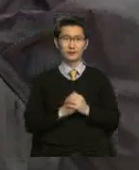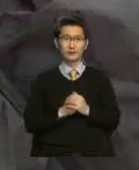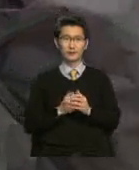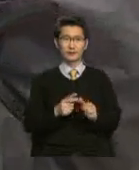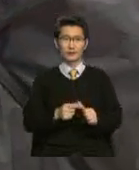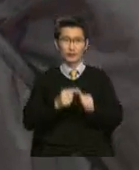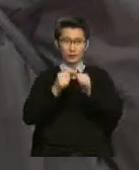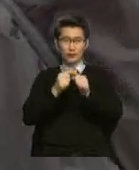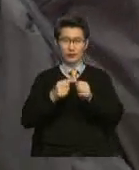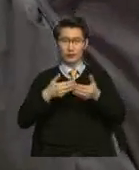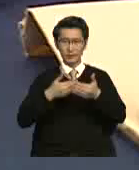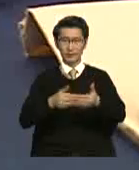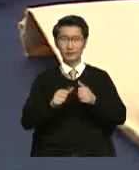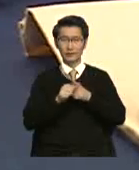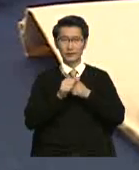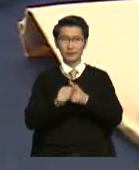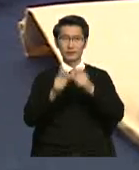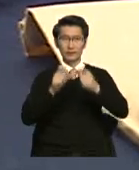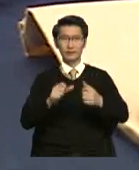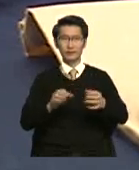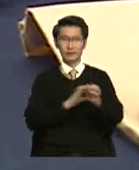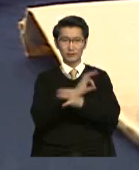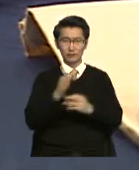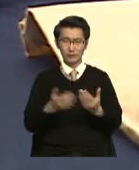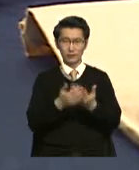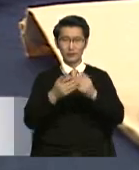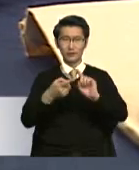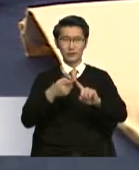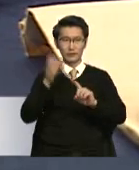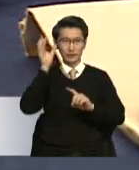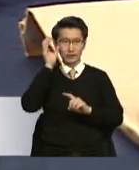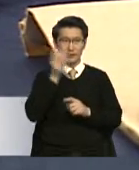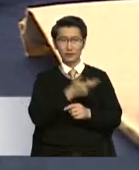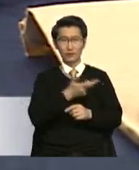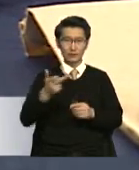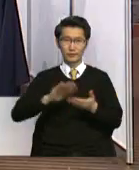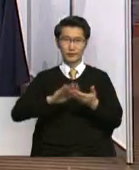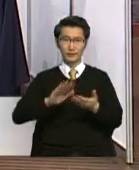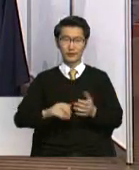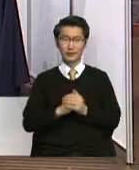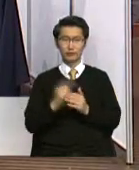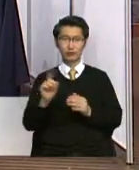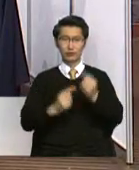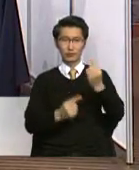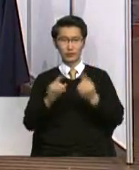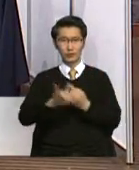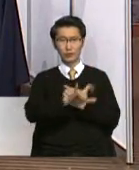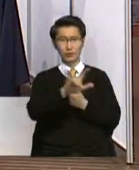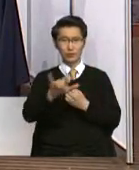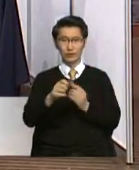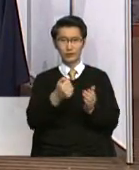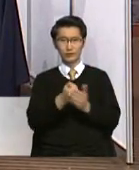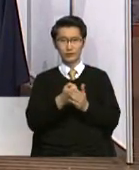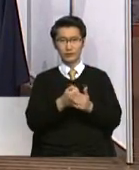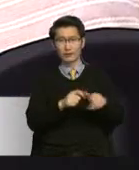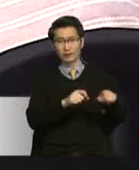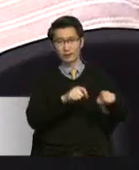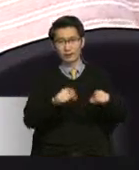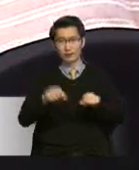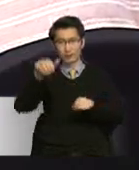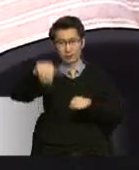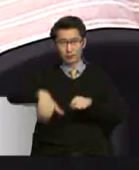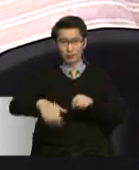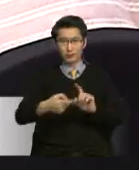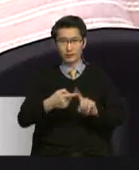대규모 최희 진행됨에 따라 지역경제 활성화에 대한 기대감도 높습니다 무엇보다 크로나 1 구로 장기 침체에 대한